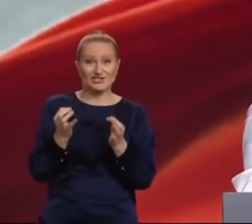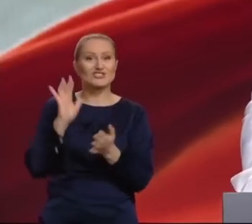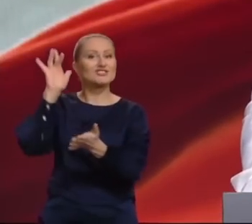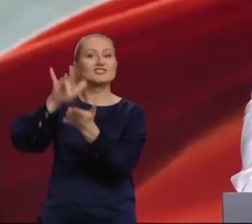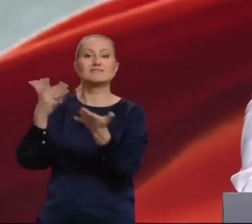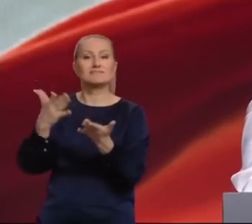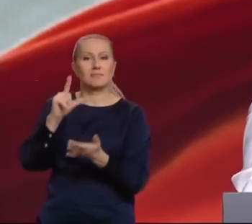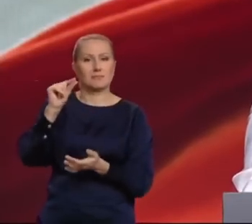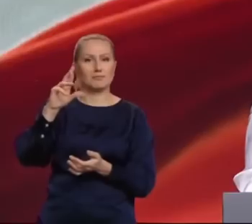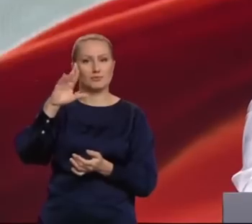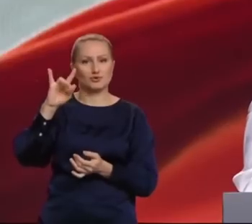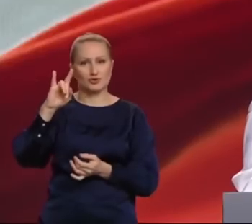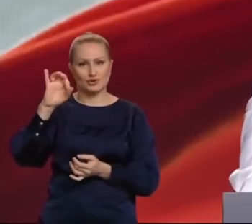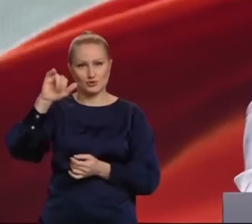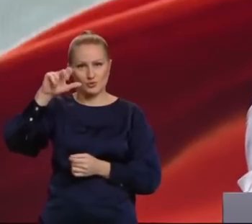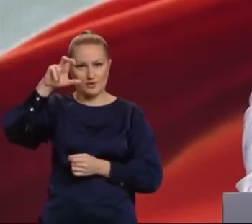przysusze.